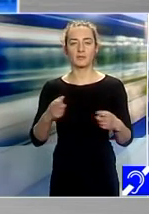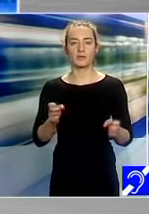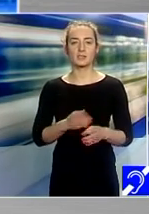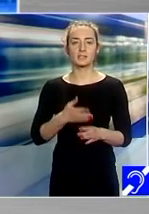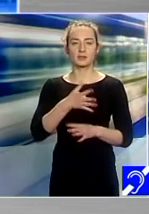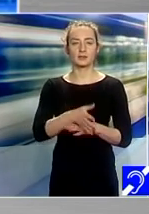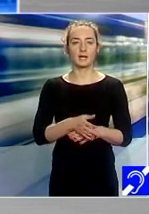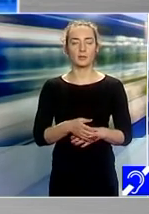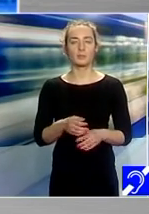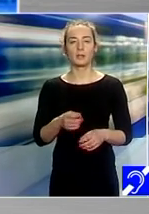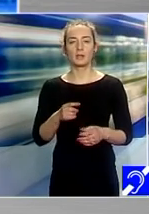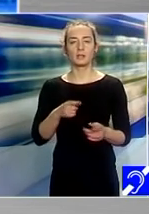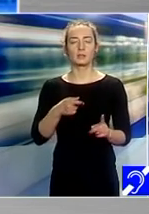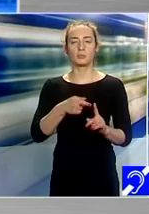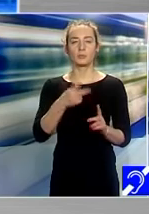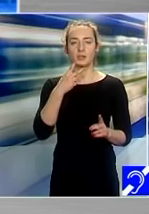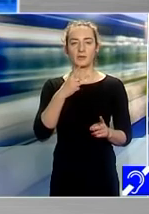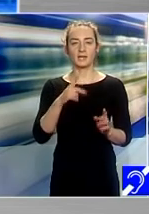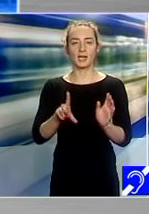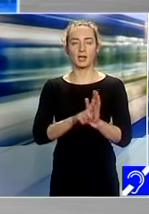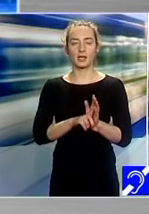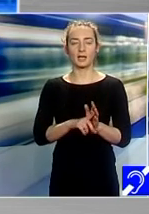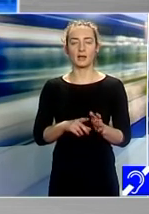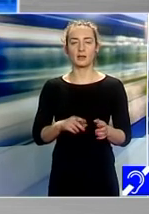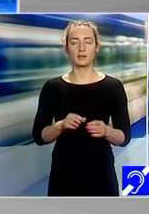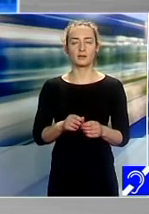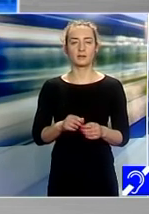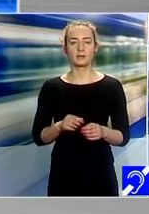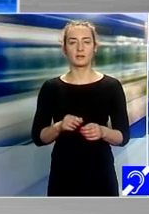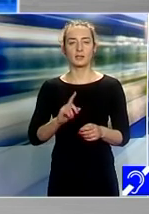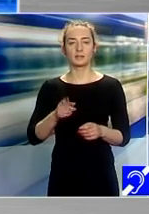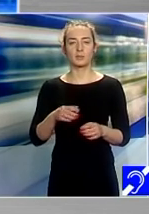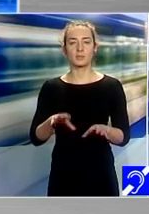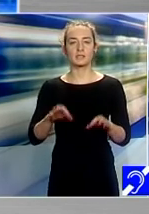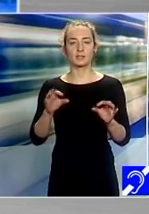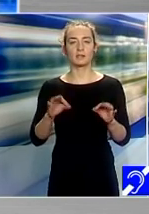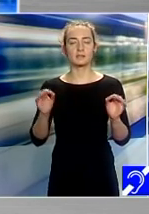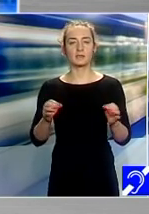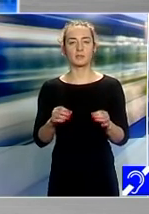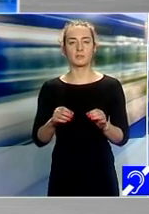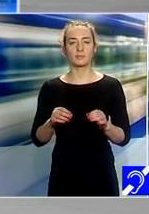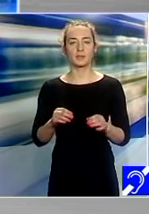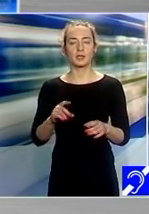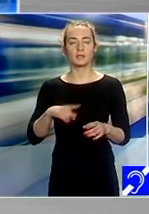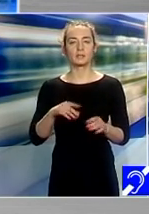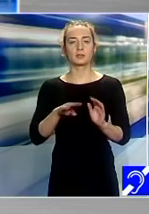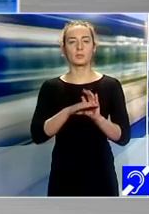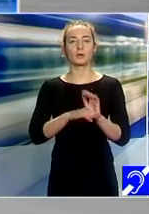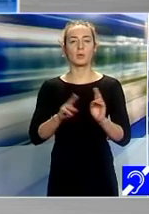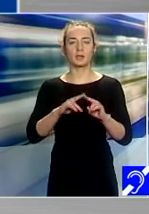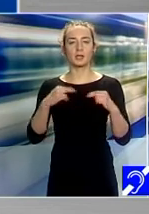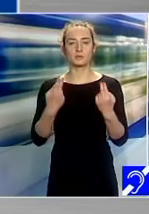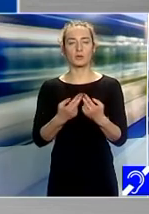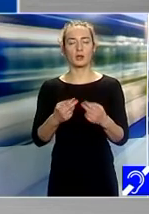legală, din punct de vedere medico-legal sau ceva de genul acesta, nu știu exact cum se poate face, dar probabil că va trebui să găsim astfel de soluții. Sunt programe naționale care... Exact, ăsta fiind